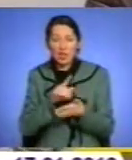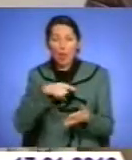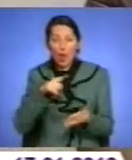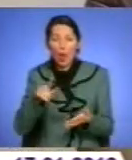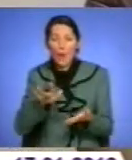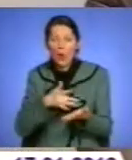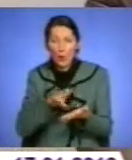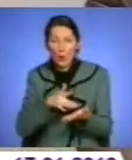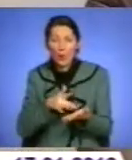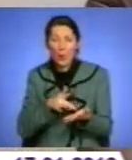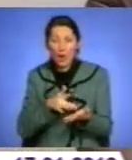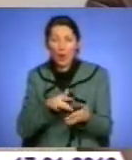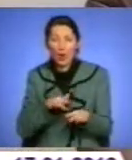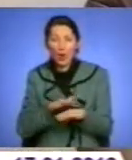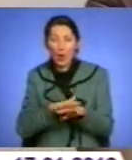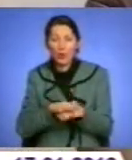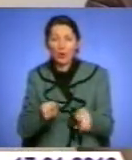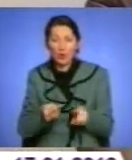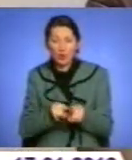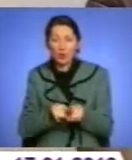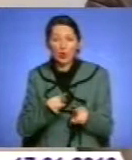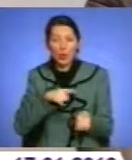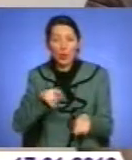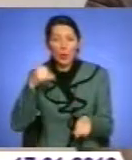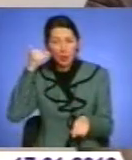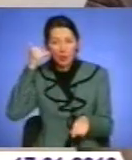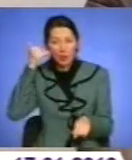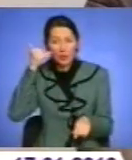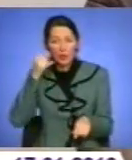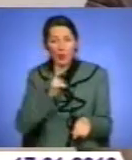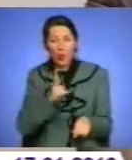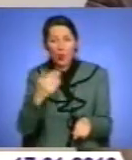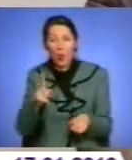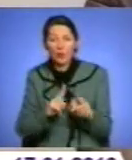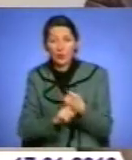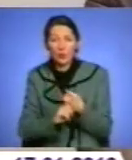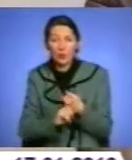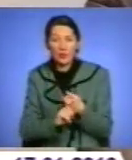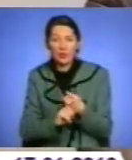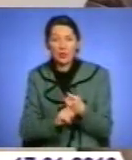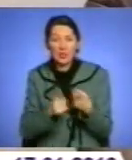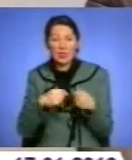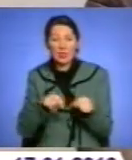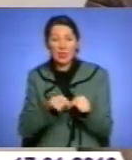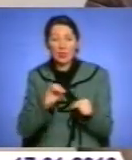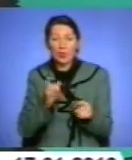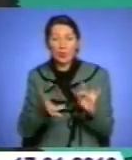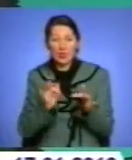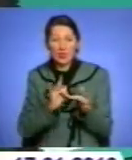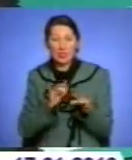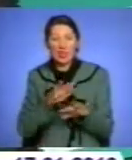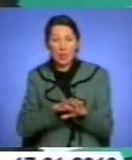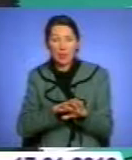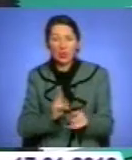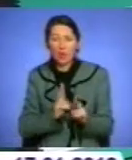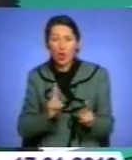рахунку одночасно з номером мобільного телефону, до якого він прив'язаний системою інтернет-банкінгу.